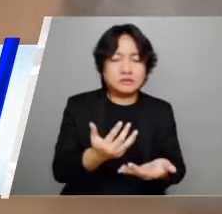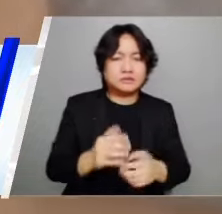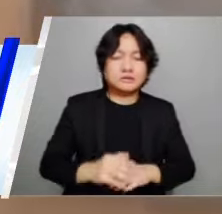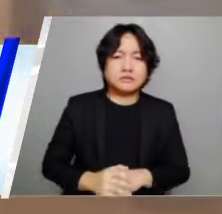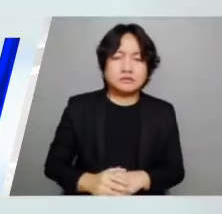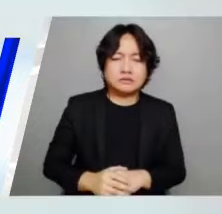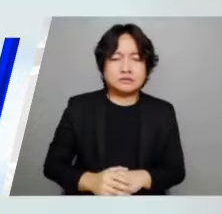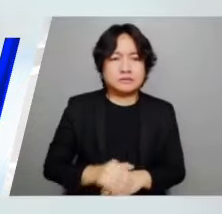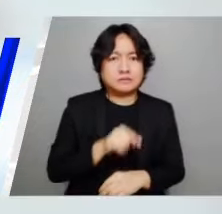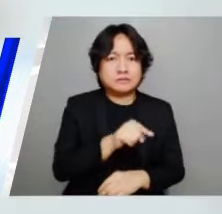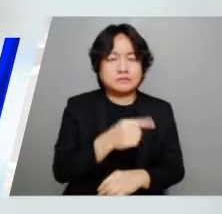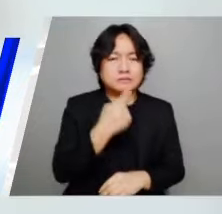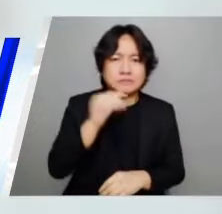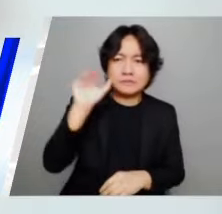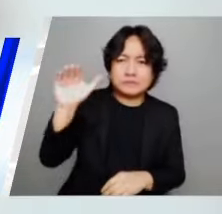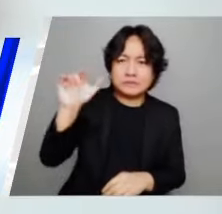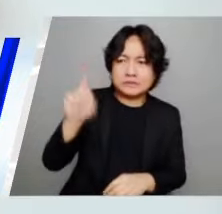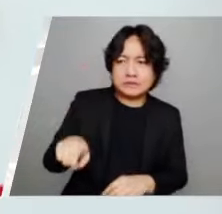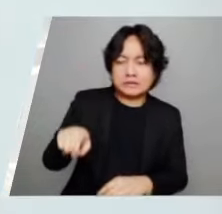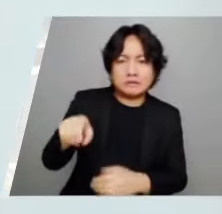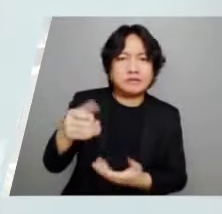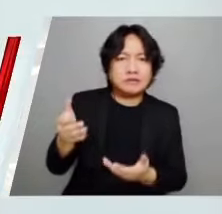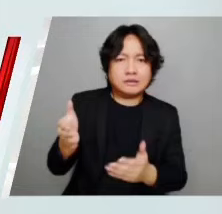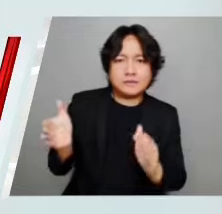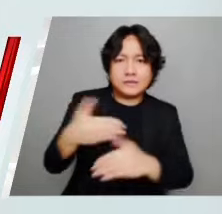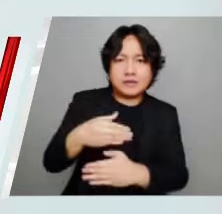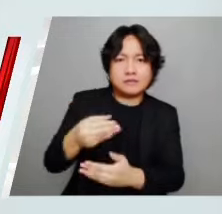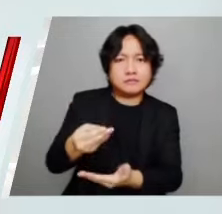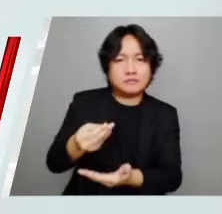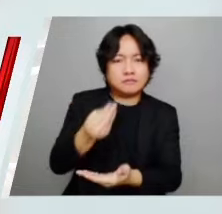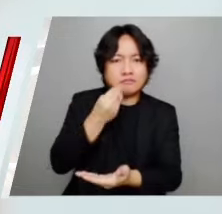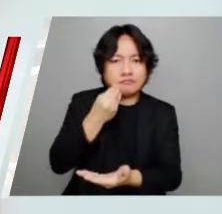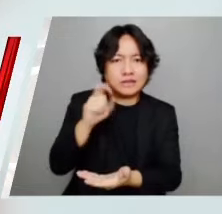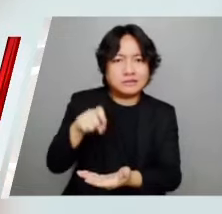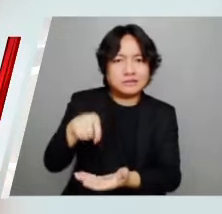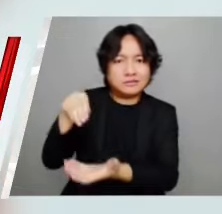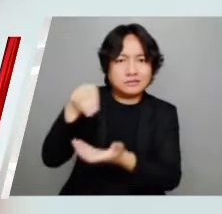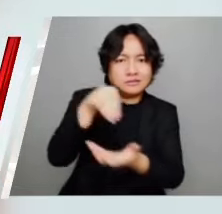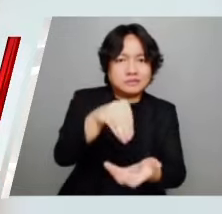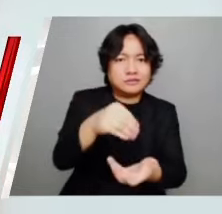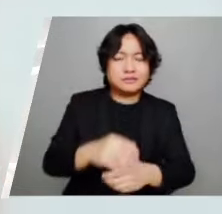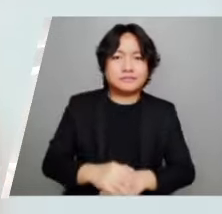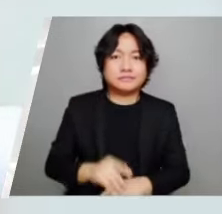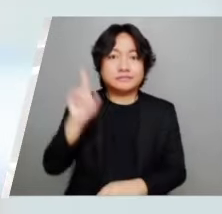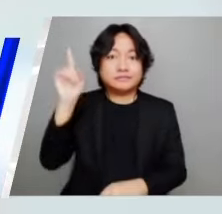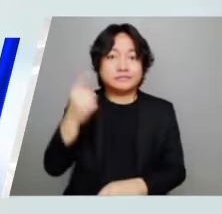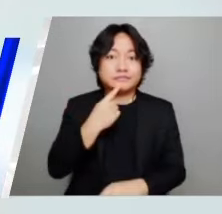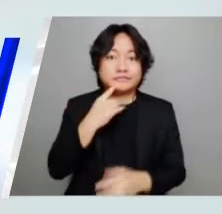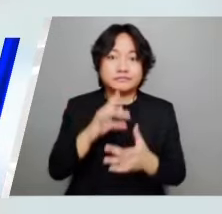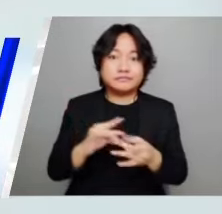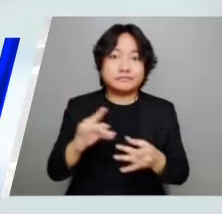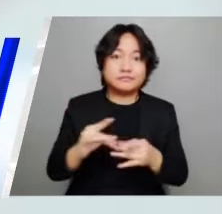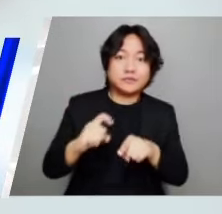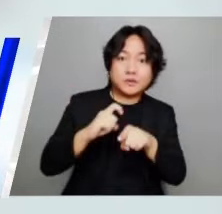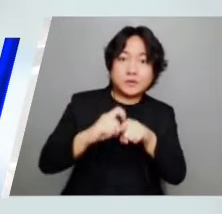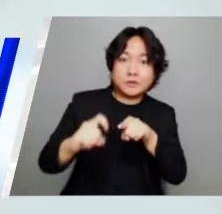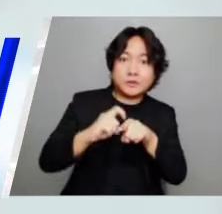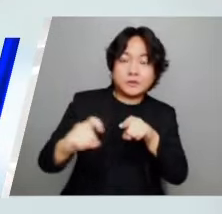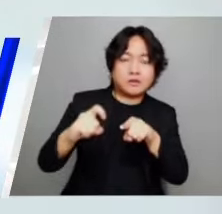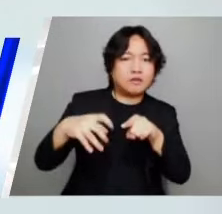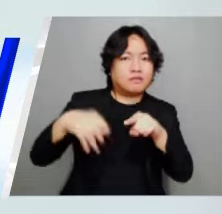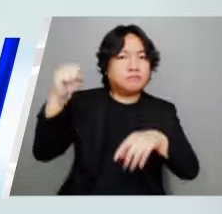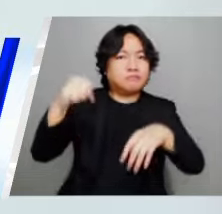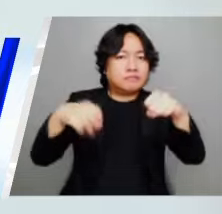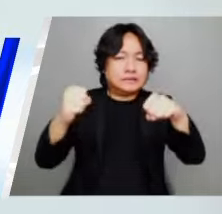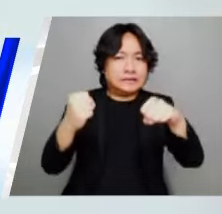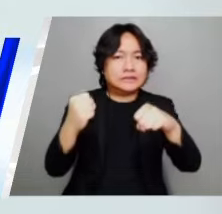kargang pagkain. Ang kuryente ngayon wala na po kami. Kaninang umaga pa wala yung mahataw iba na